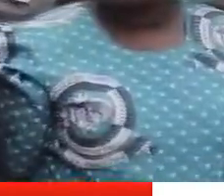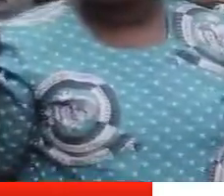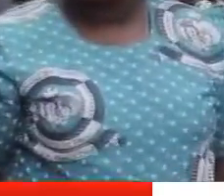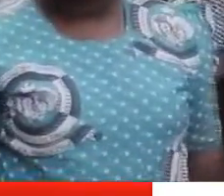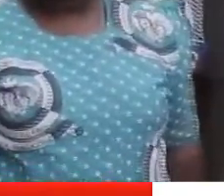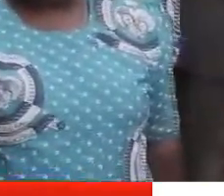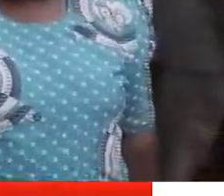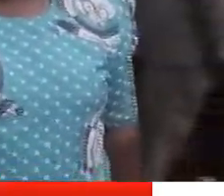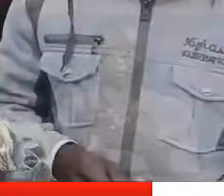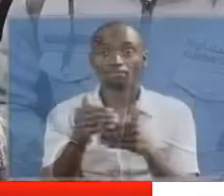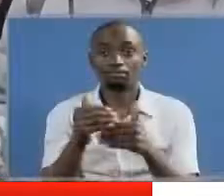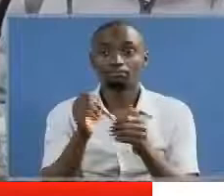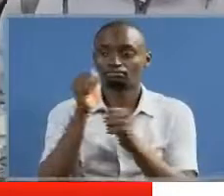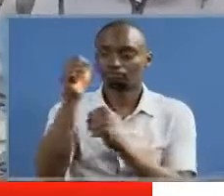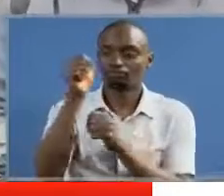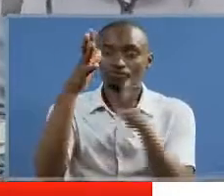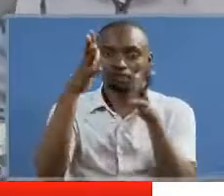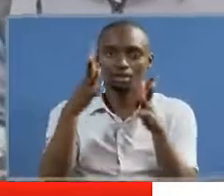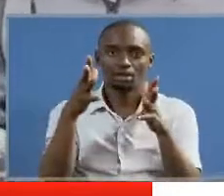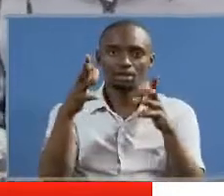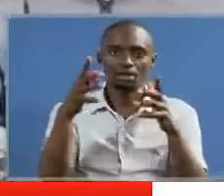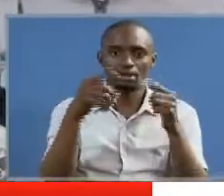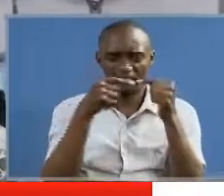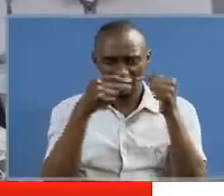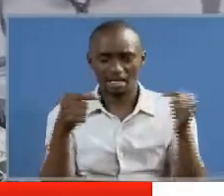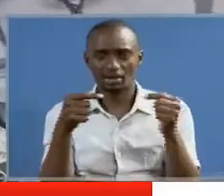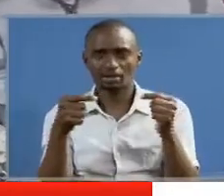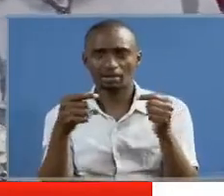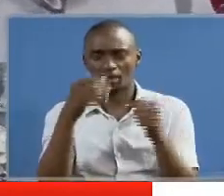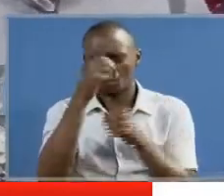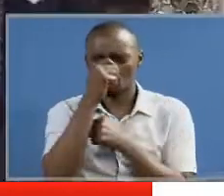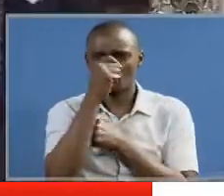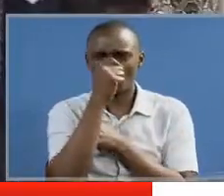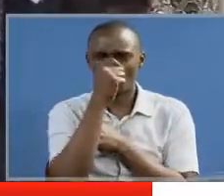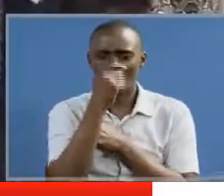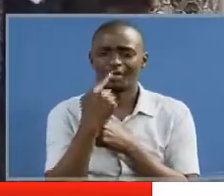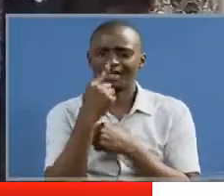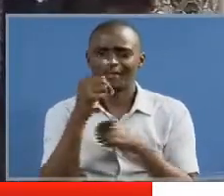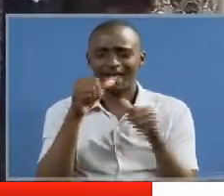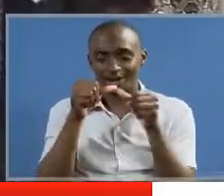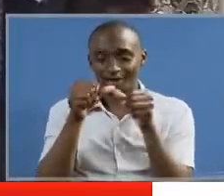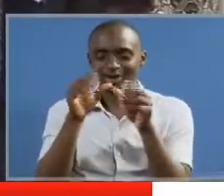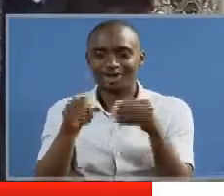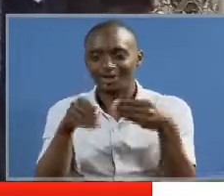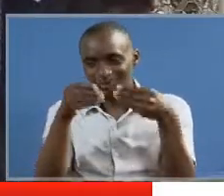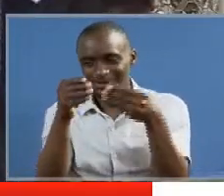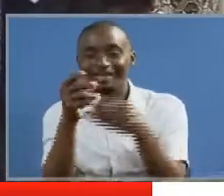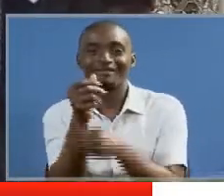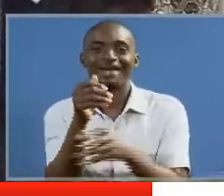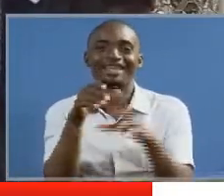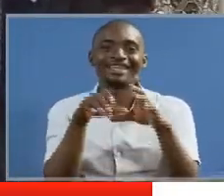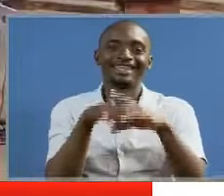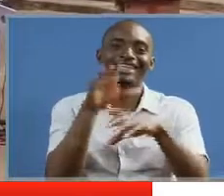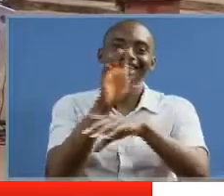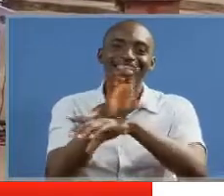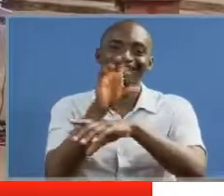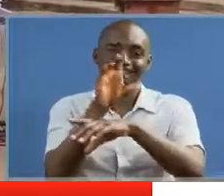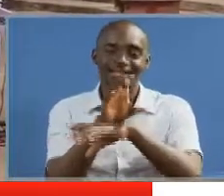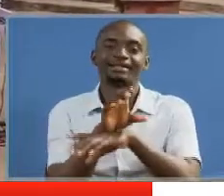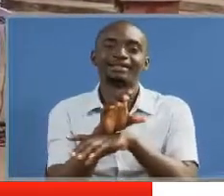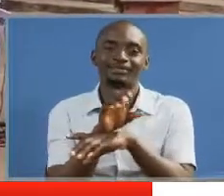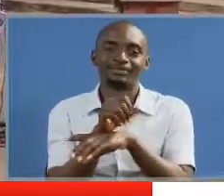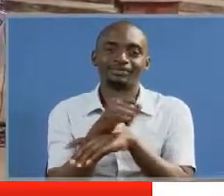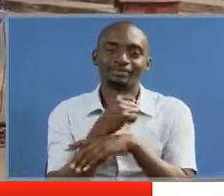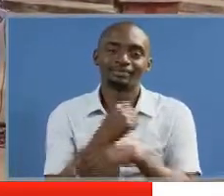Baada ya wanasiasa kupinga matulio yake kanisani, naibu rais William Ruto amedai kuwa ataendelea kutoa pesa kanisani licha